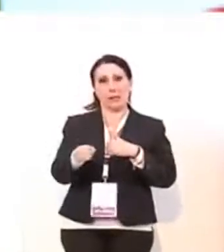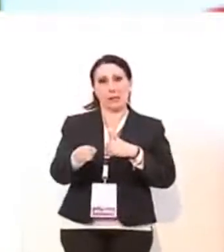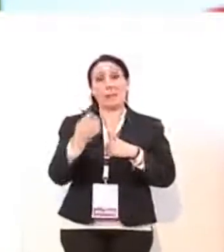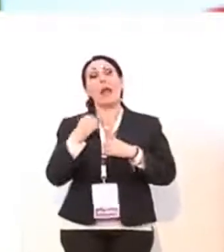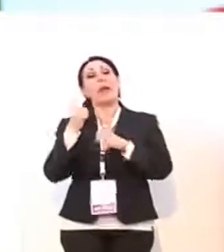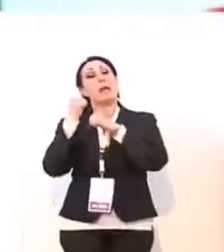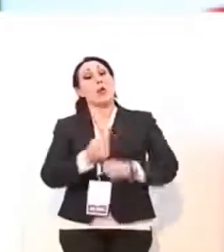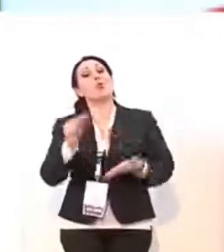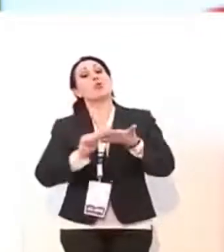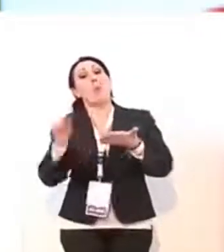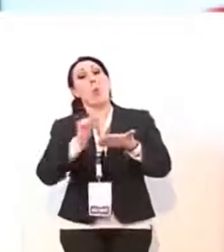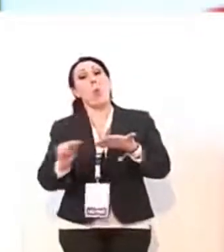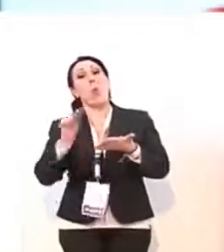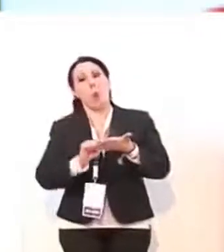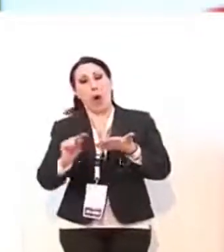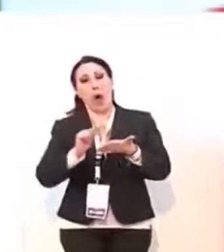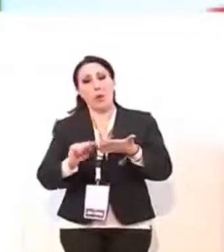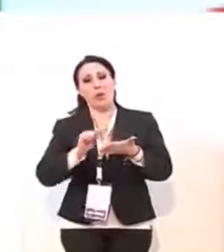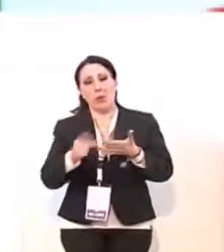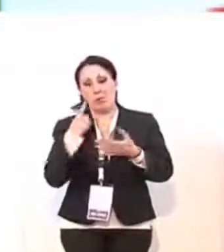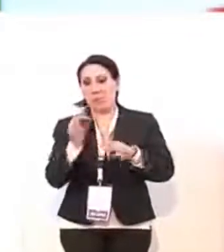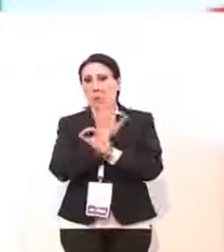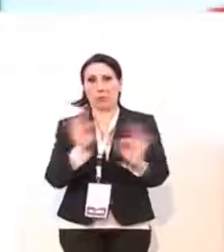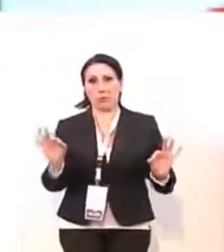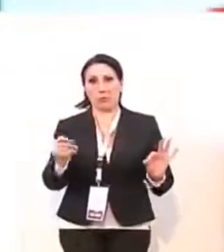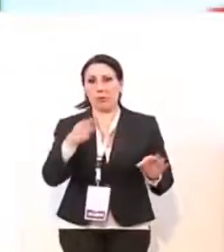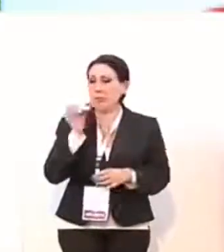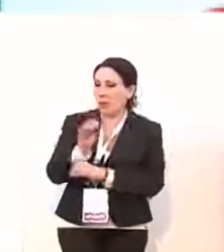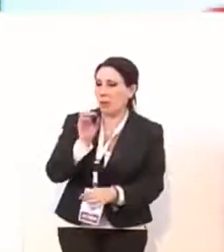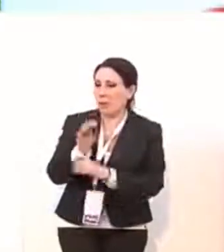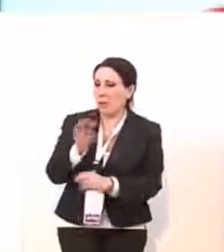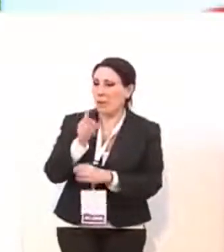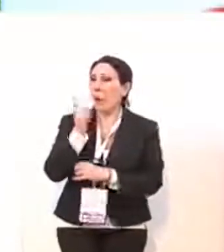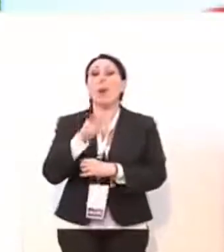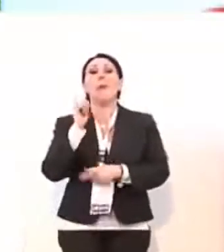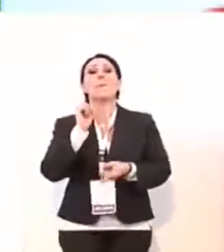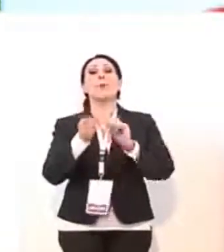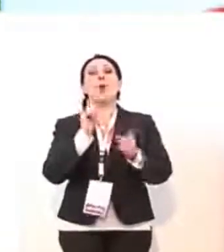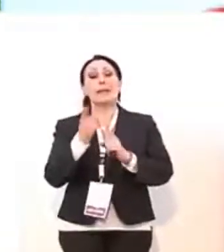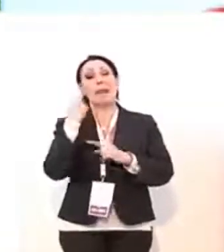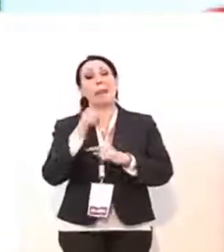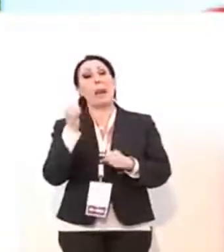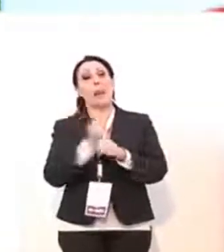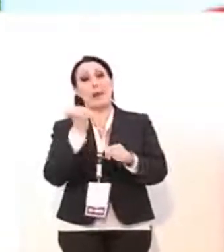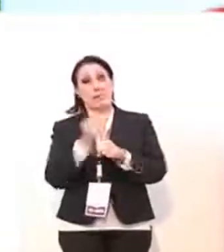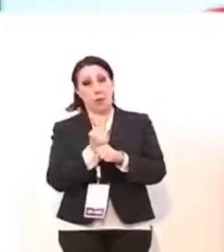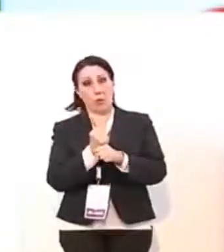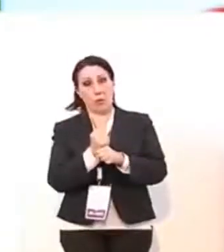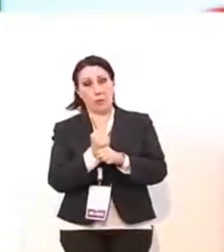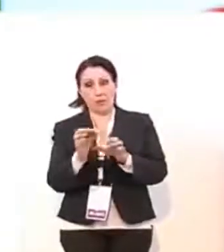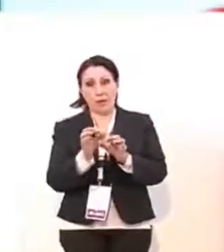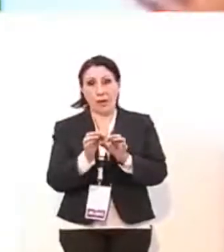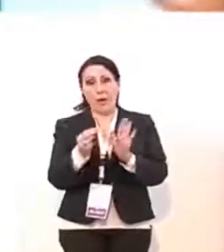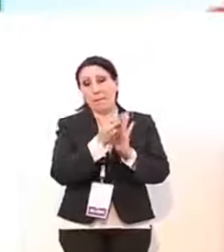istituzioni scolastiche formate, la rete dei servizi, le politiche attive del lavoro, misure della